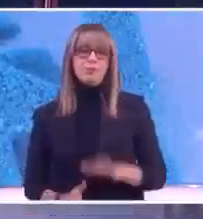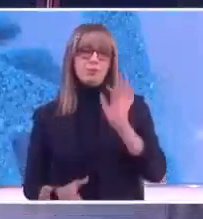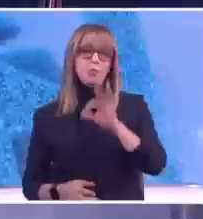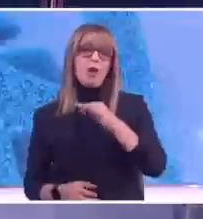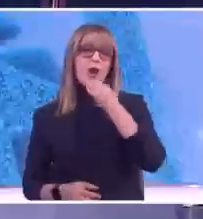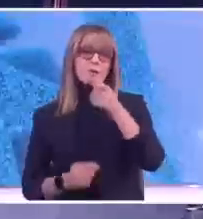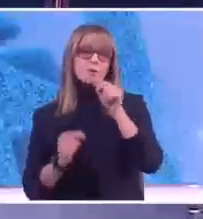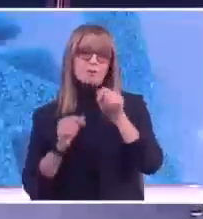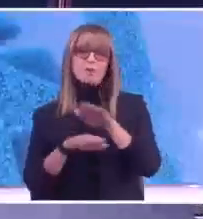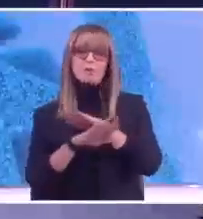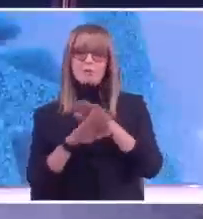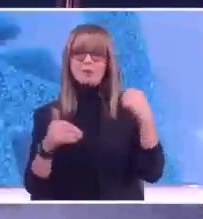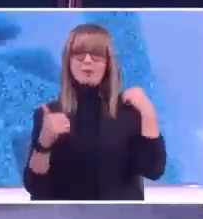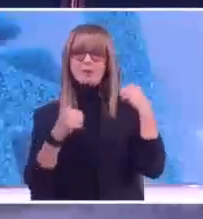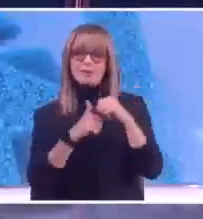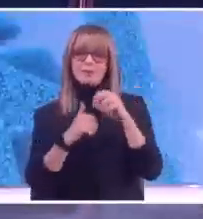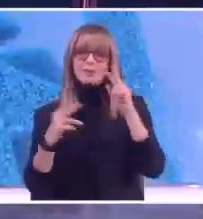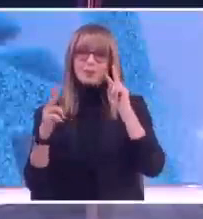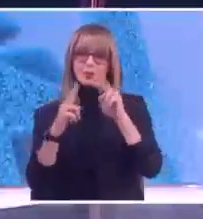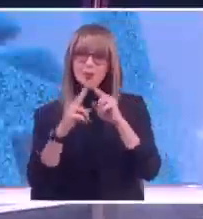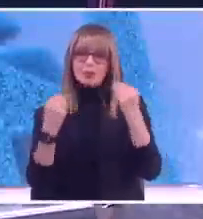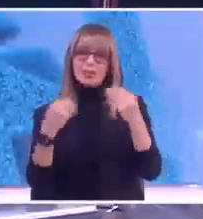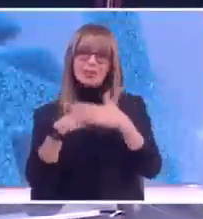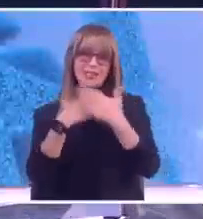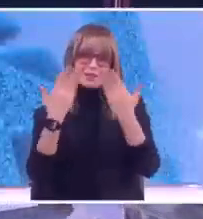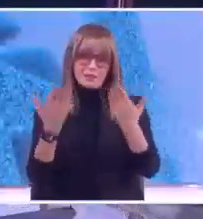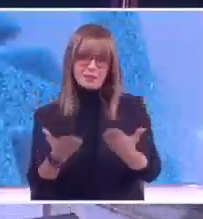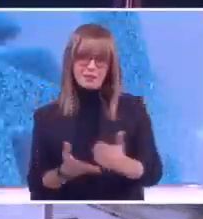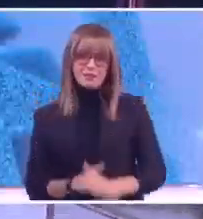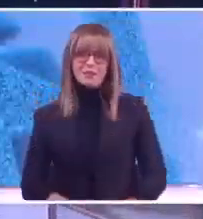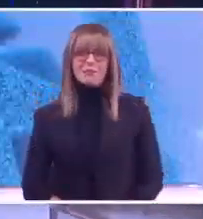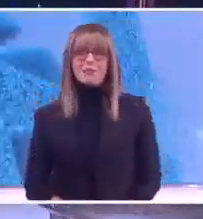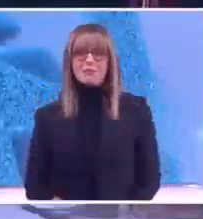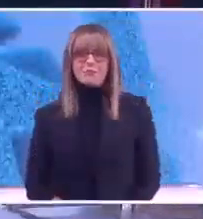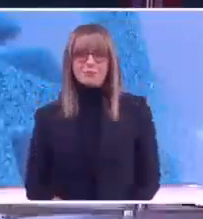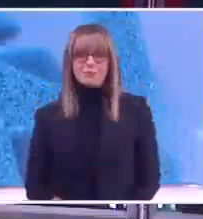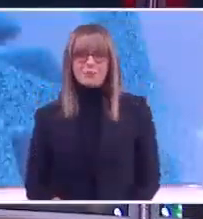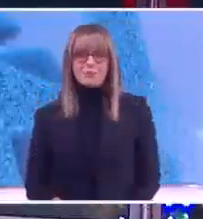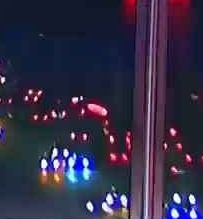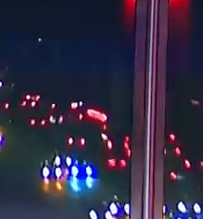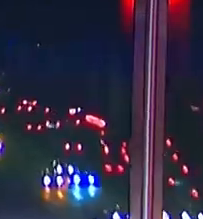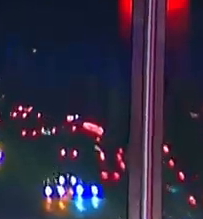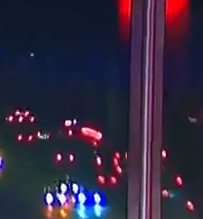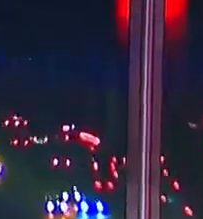Bu haberle bülteni noktalıyoruz. Gelişmelerle tekrar karşınızda olacağız. Mutlu akşamlar.